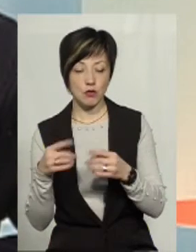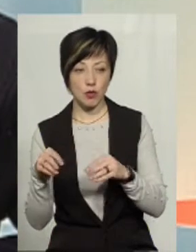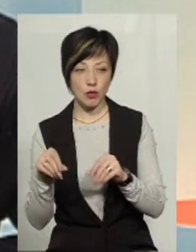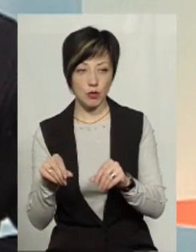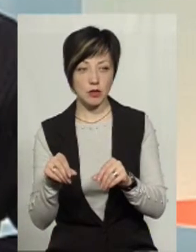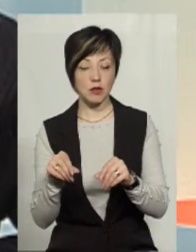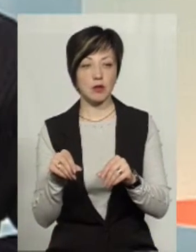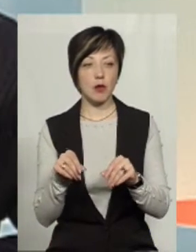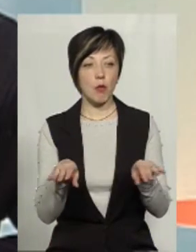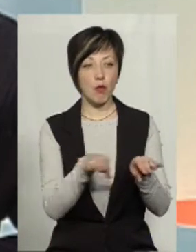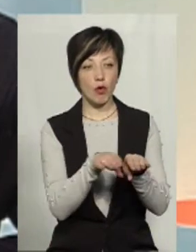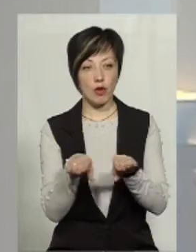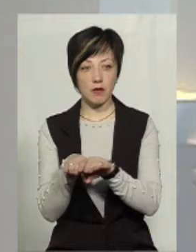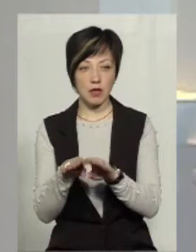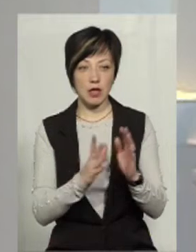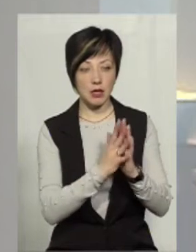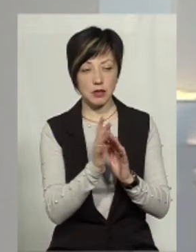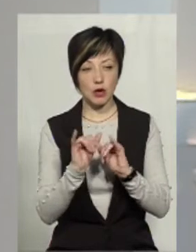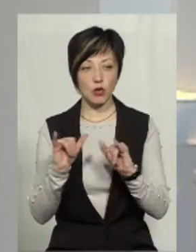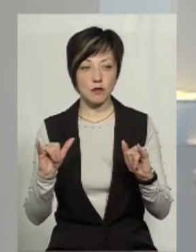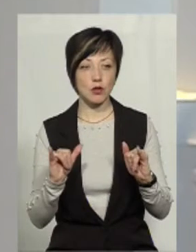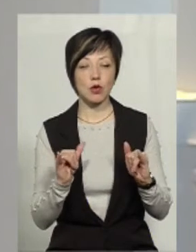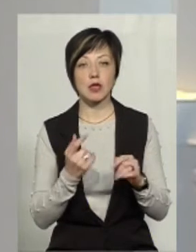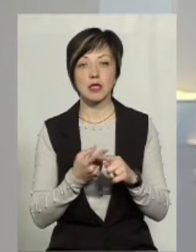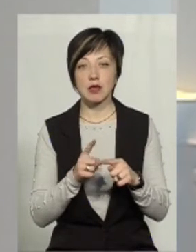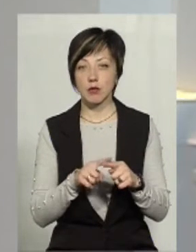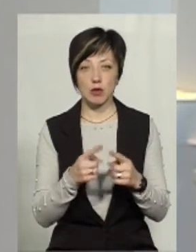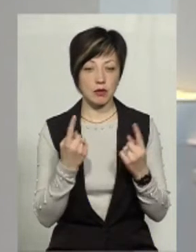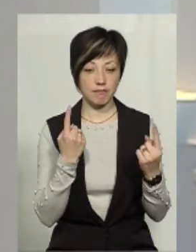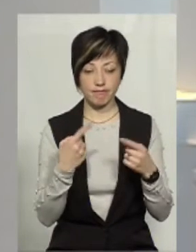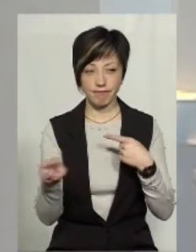звичайному живому природному порівнювали ріст і розвиток рослин. Це була